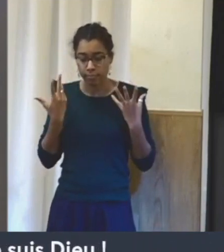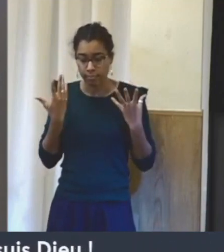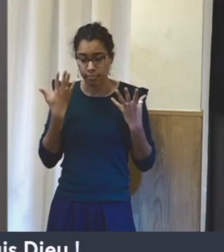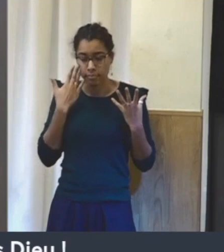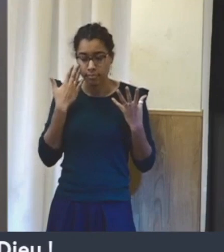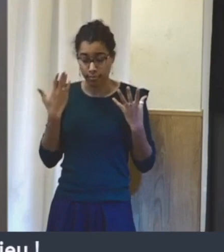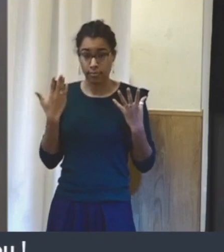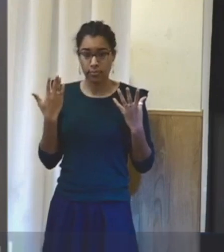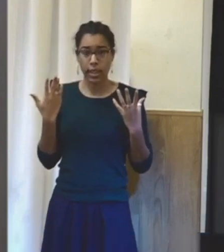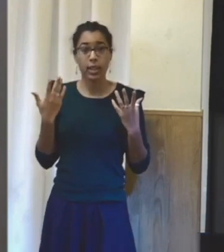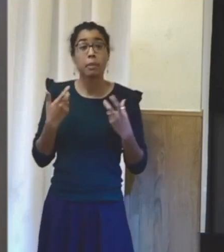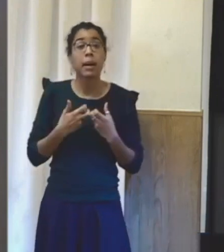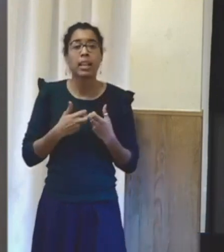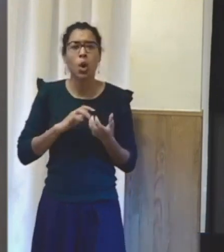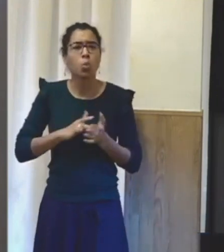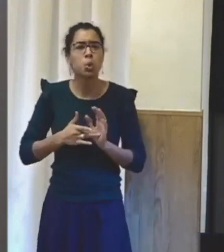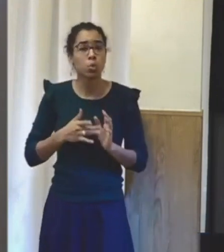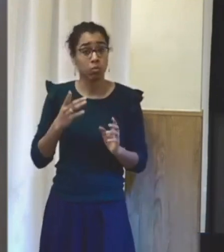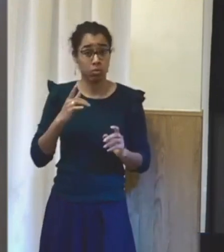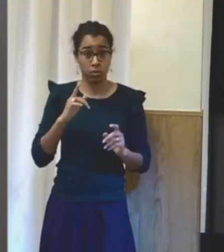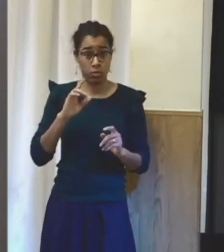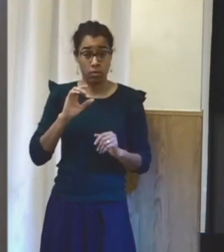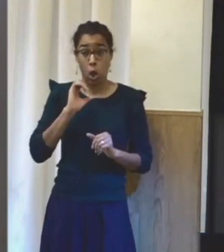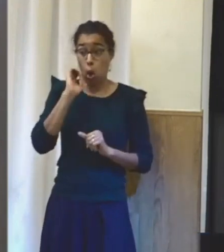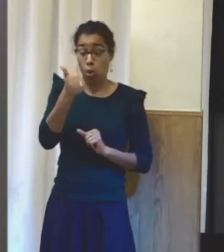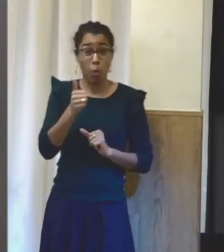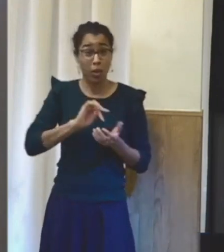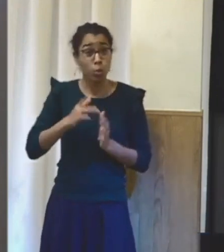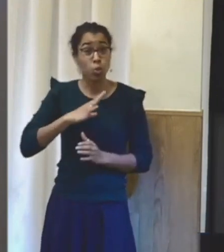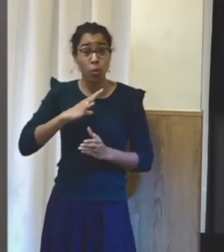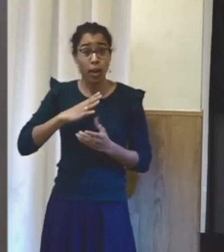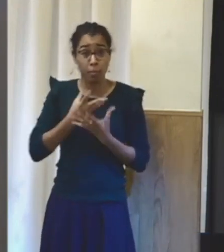Si du jour au lendemain, on perdait tous qu'on possédait,